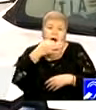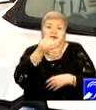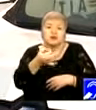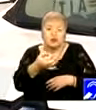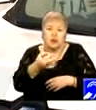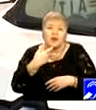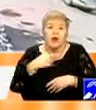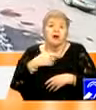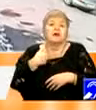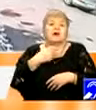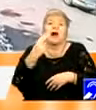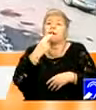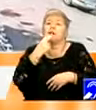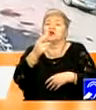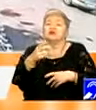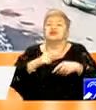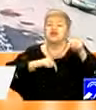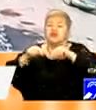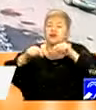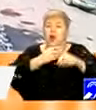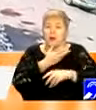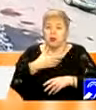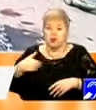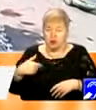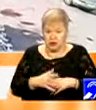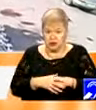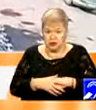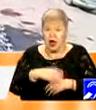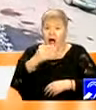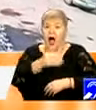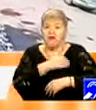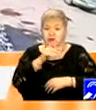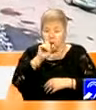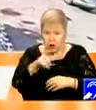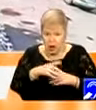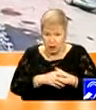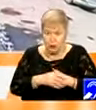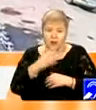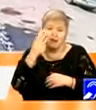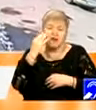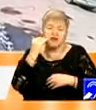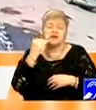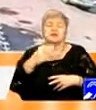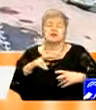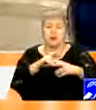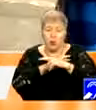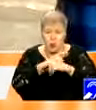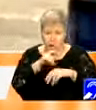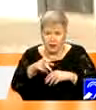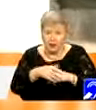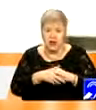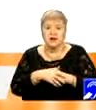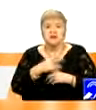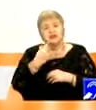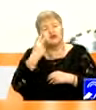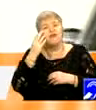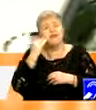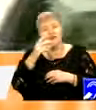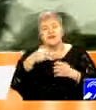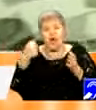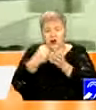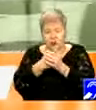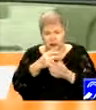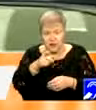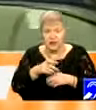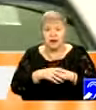la Brigada de Poliție Rutieră București, avocatul familiilor care au avut cele două copile implicate în